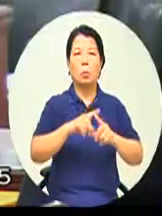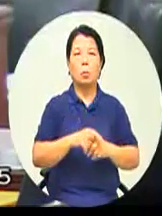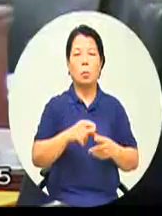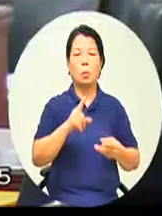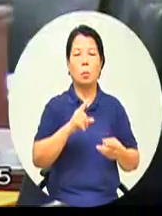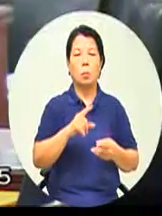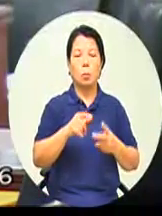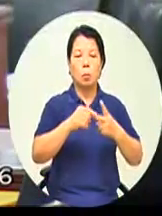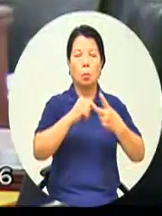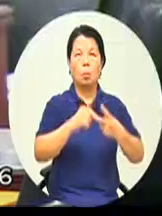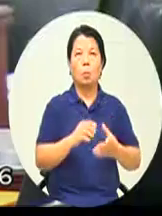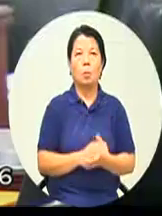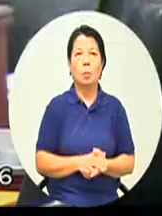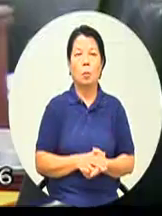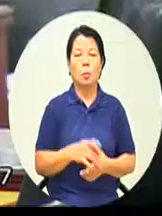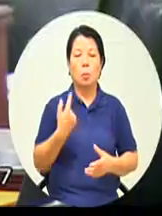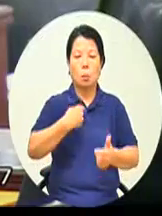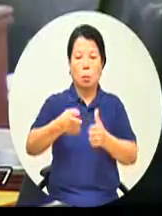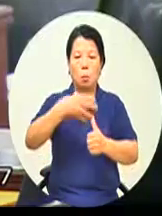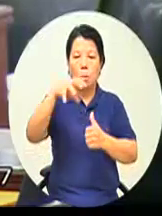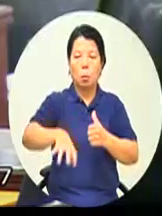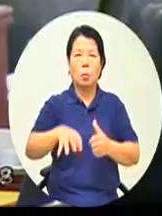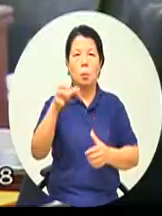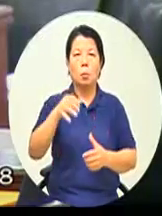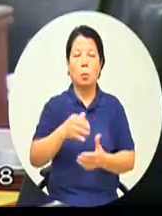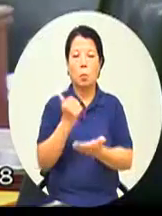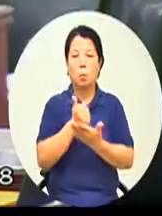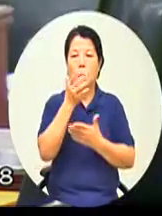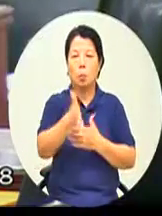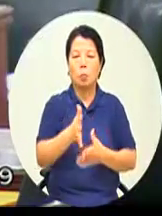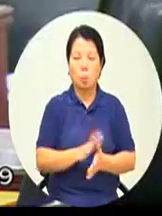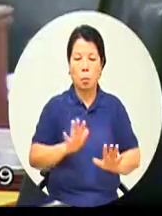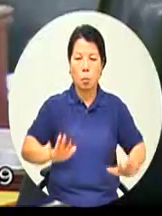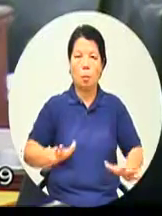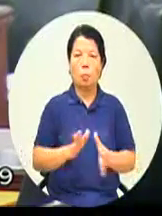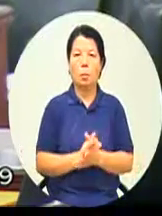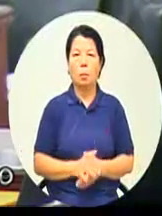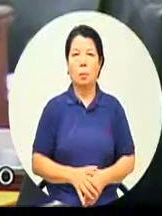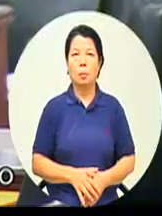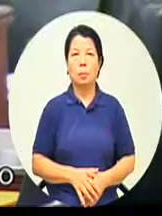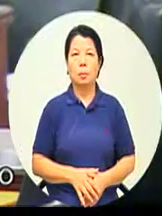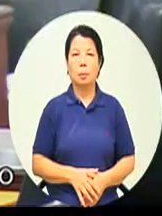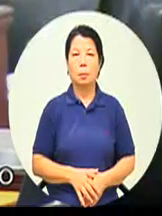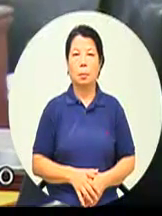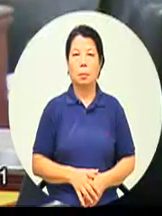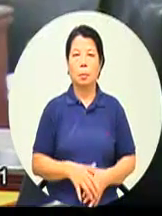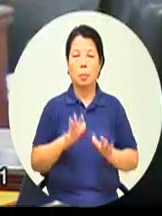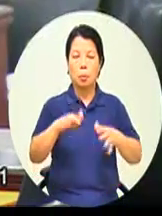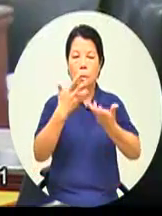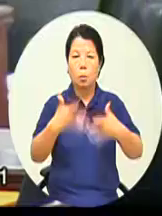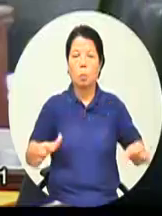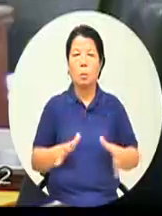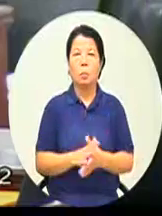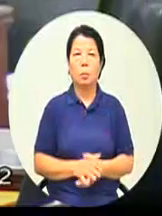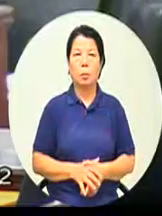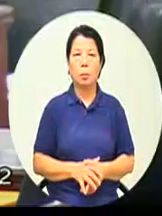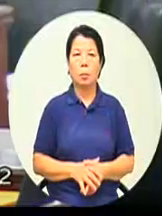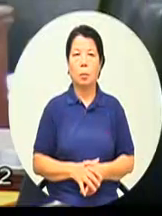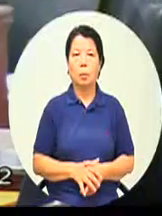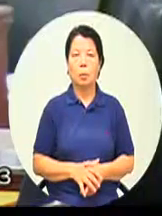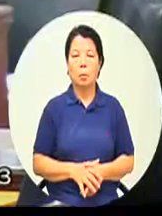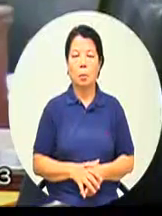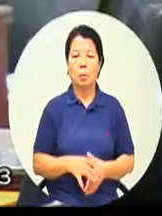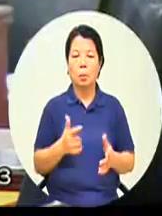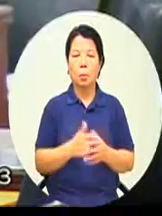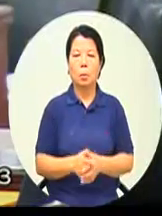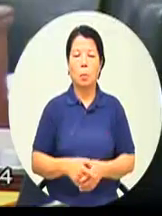想要请教我们的教育局长就是我们现在有非常多的这个非